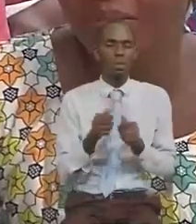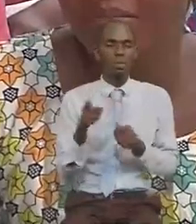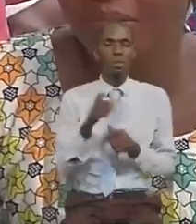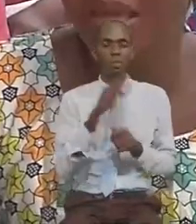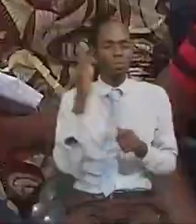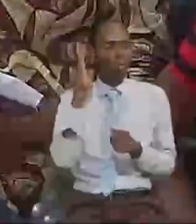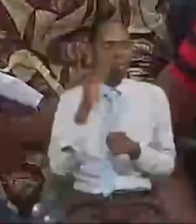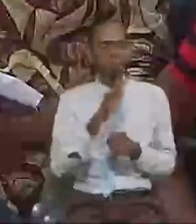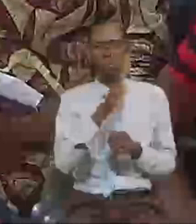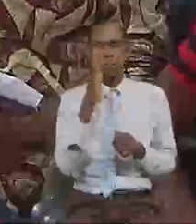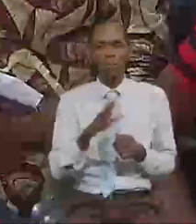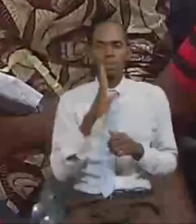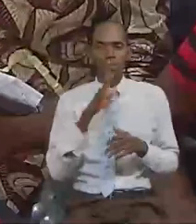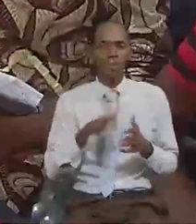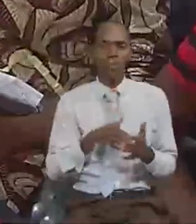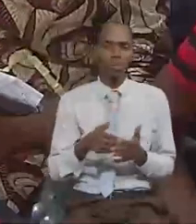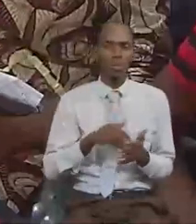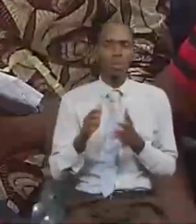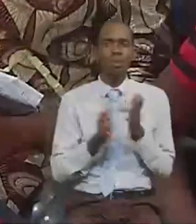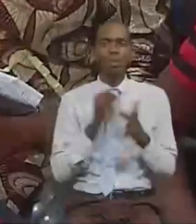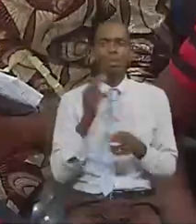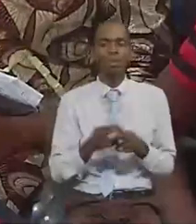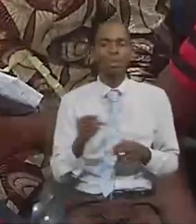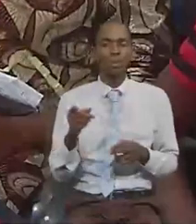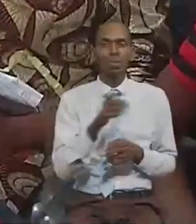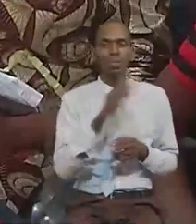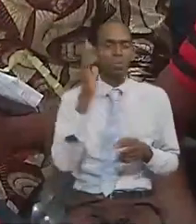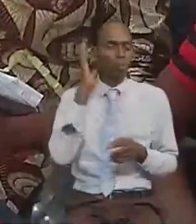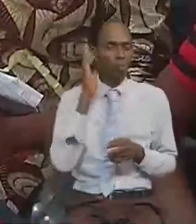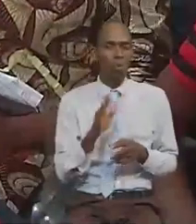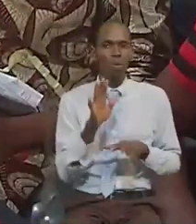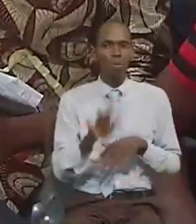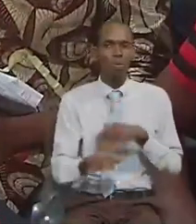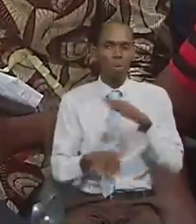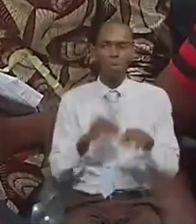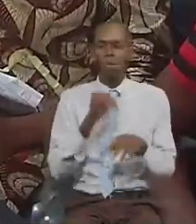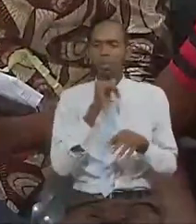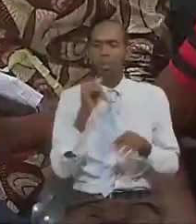fatigué. Tu vas marcher. Et tu ne seras pas fatigué.